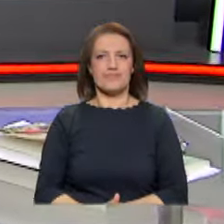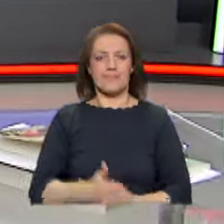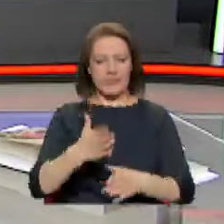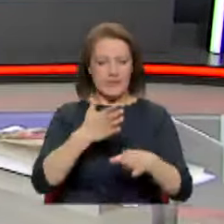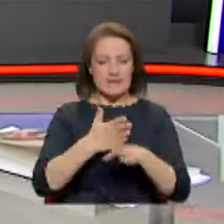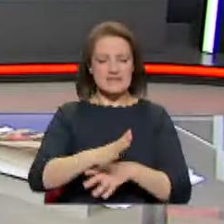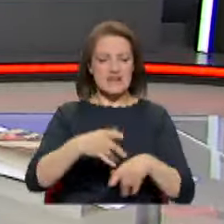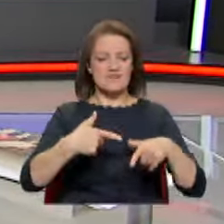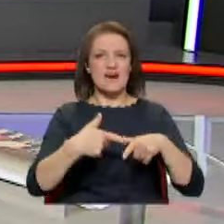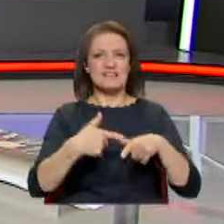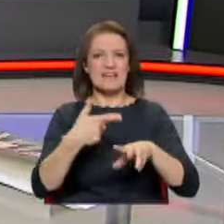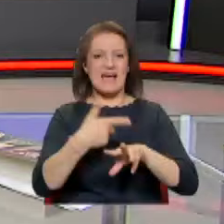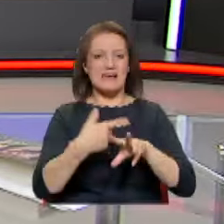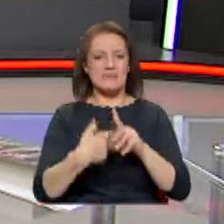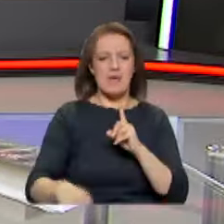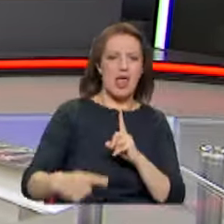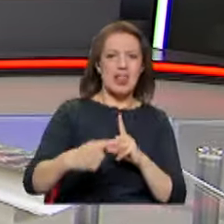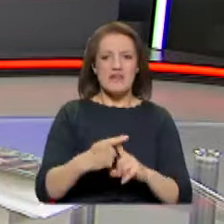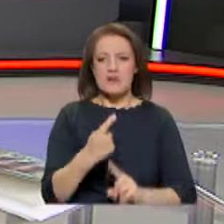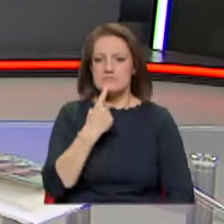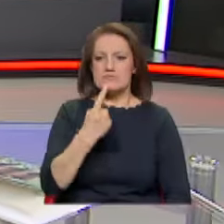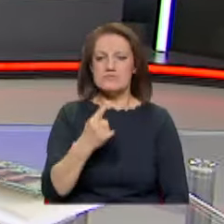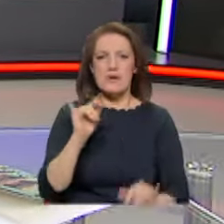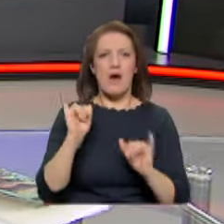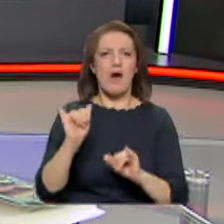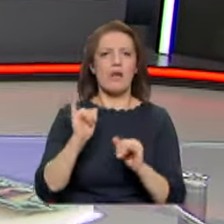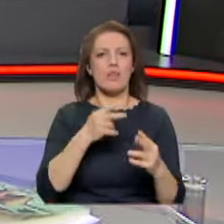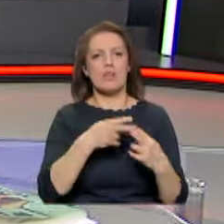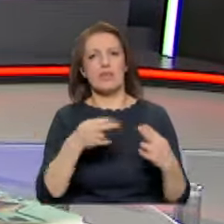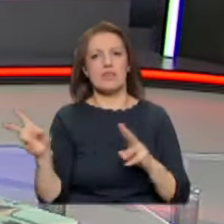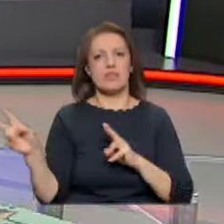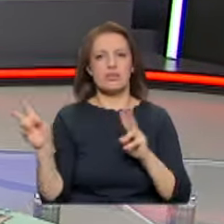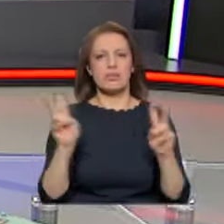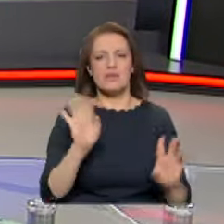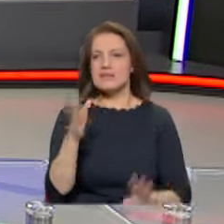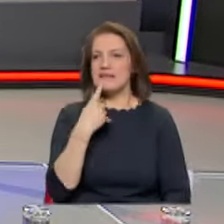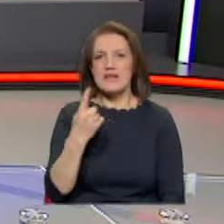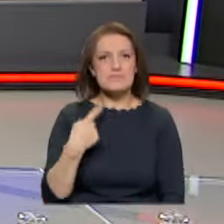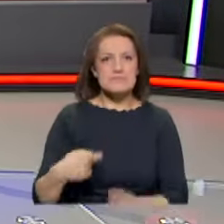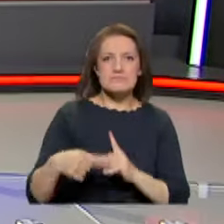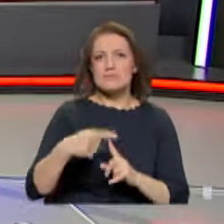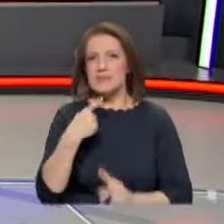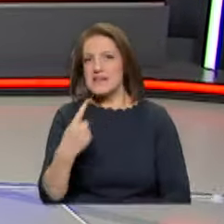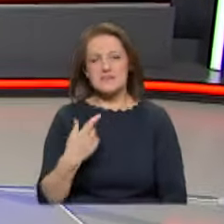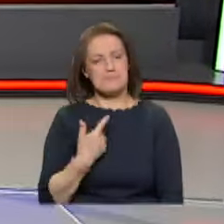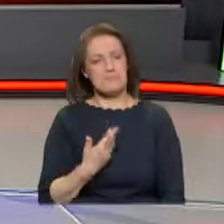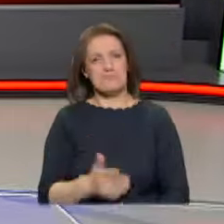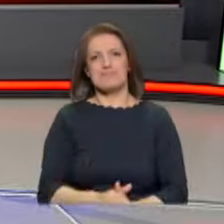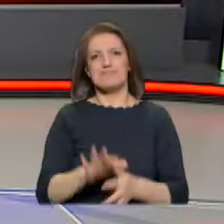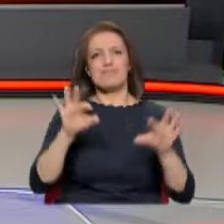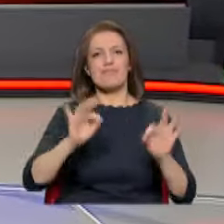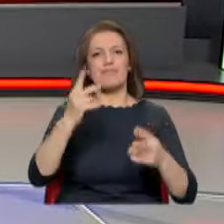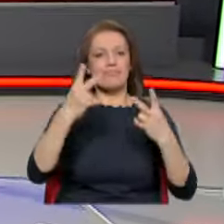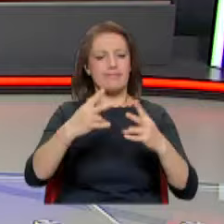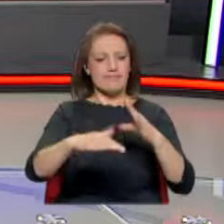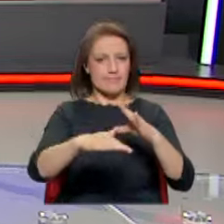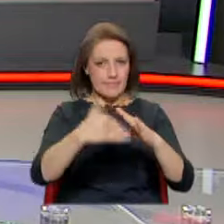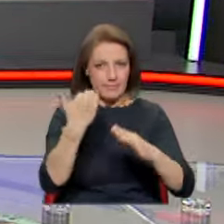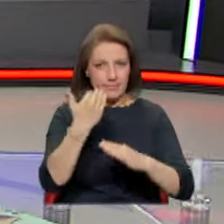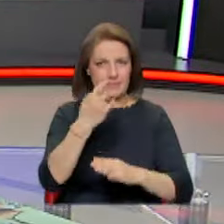Aslında Fatih Erbakan'a ekleyecek bir şey yok. Hep aynı hikaye. Gerçekten ne diyelim üstüne? Şimdi bir mesaj